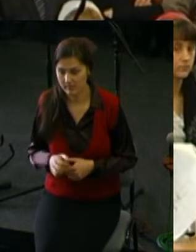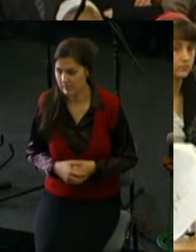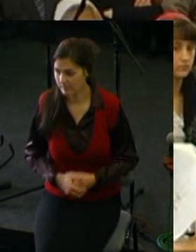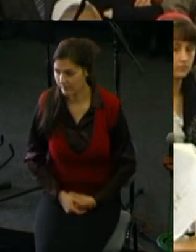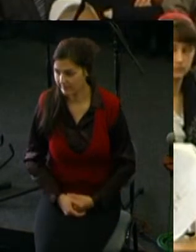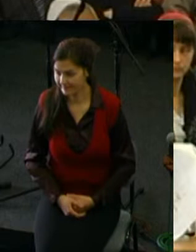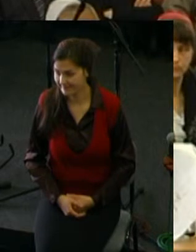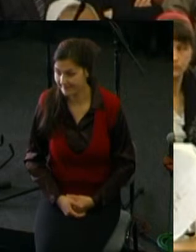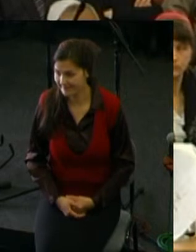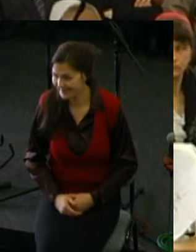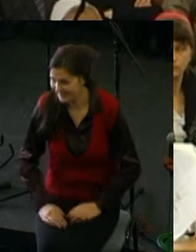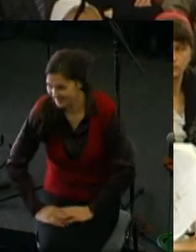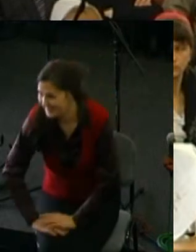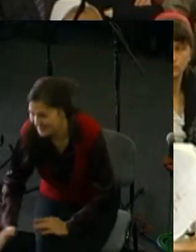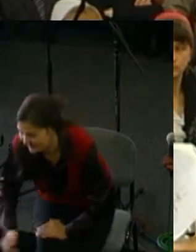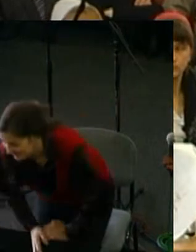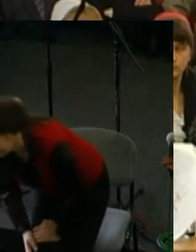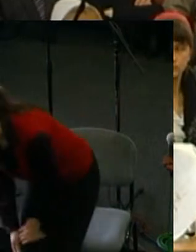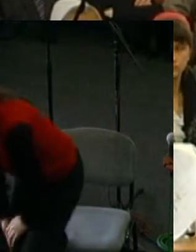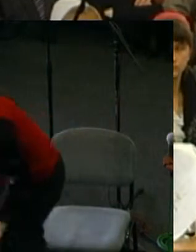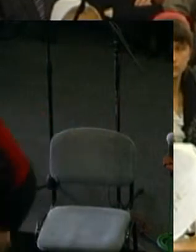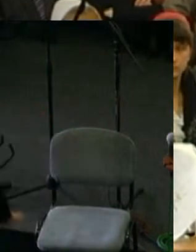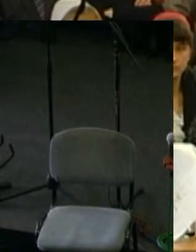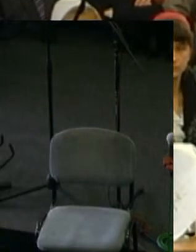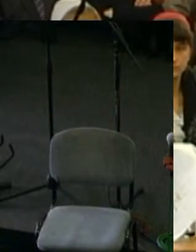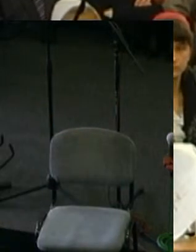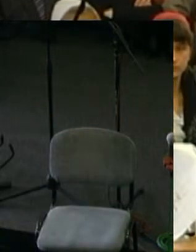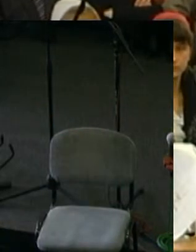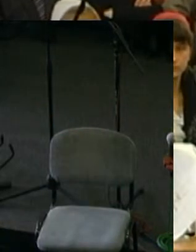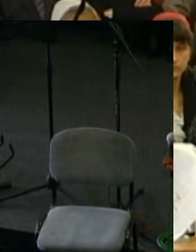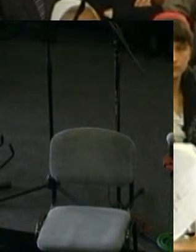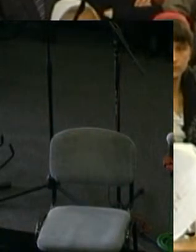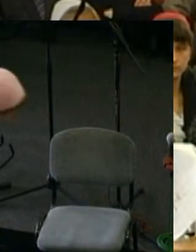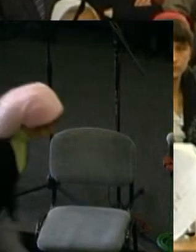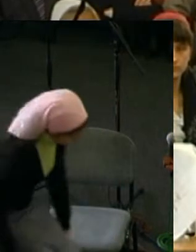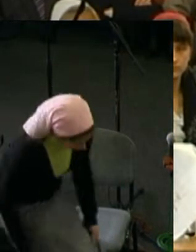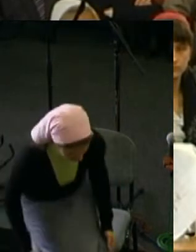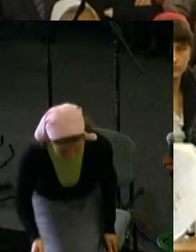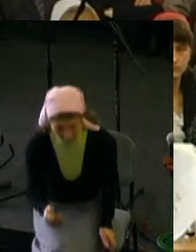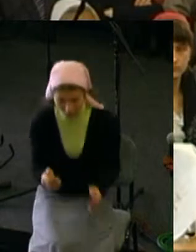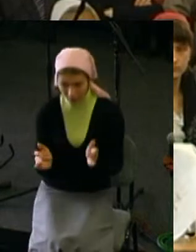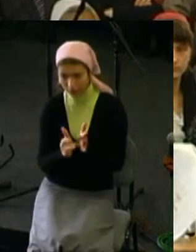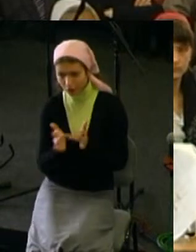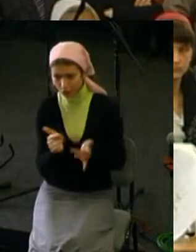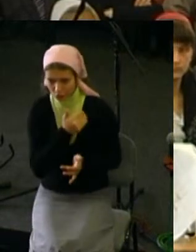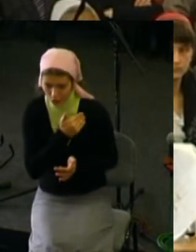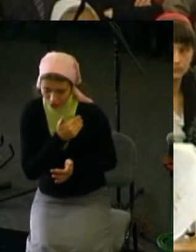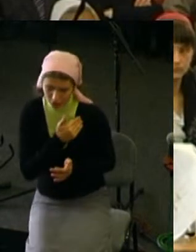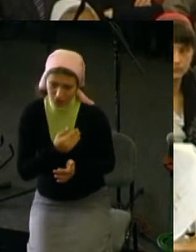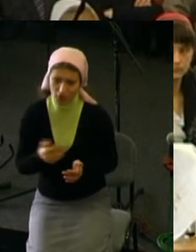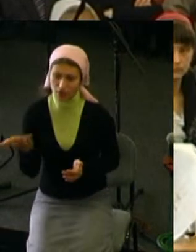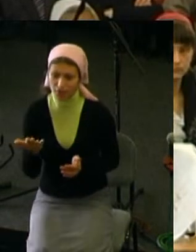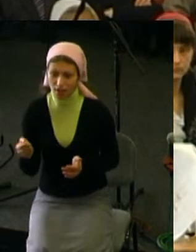моє щось буде якраз Ісус Христос хотів добратися до того щоб учні Сказали як Вони думають про нього